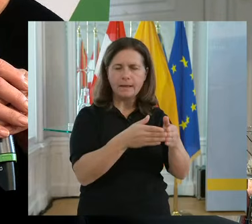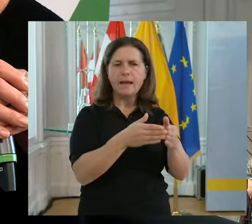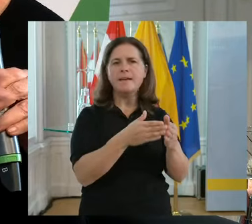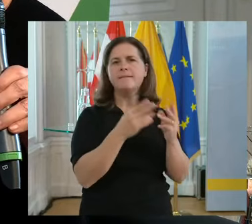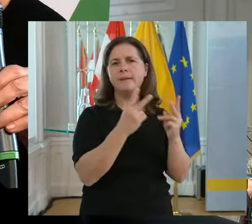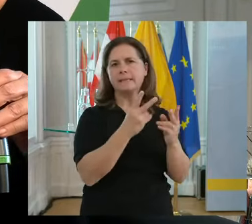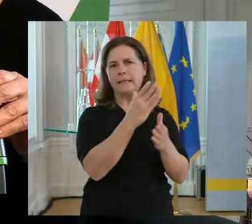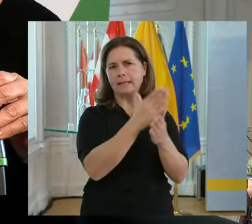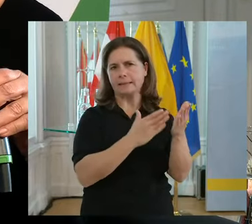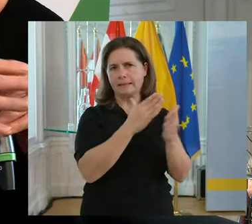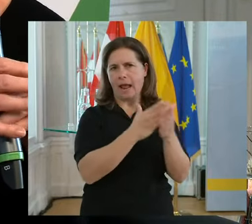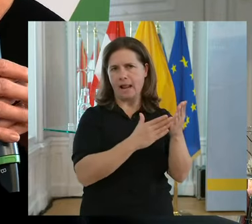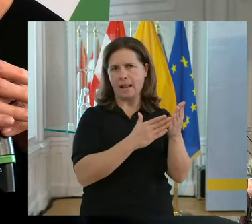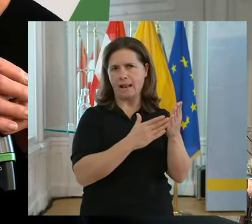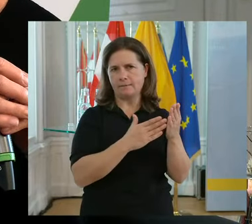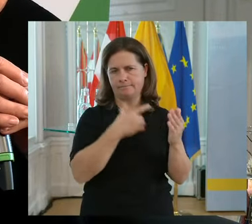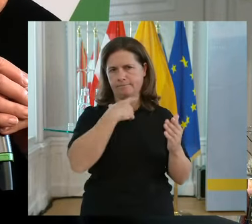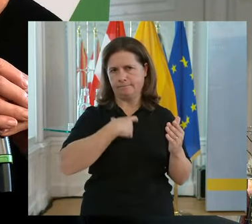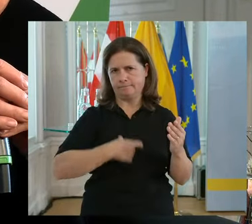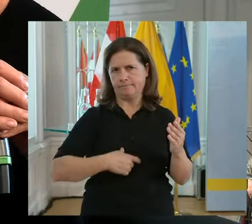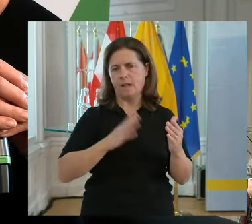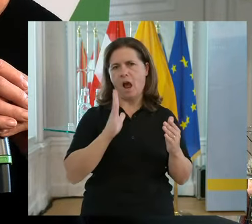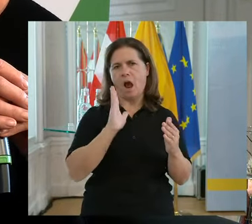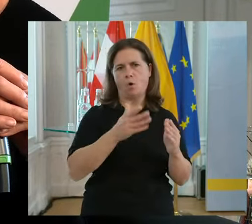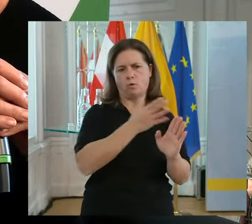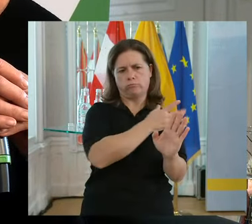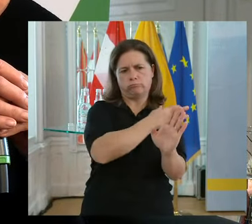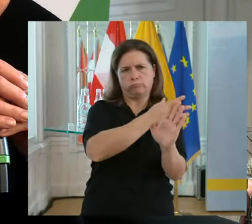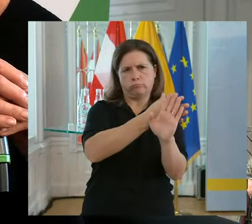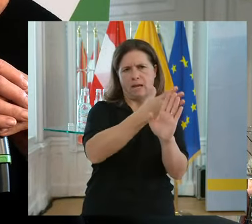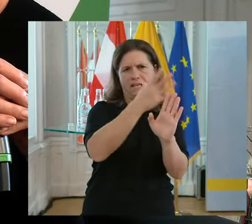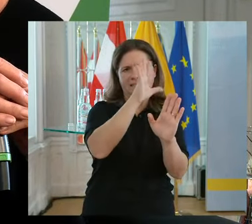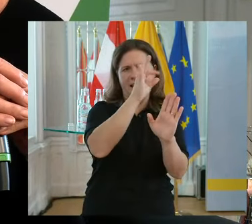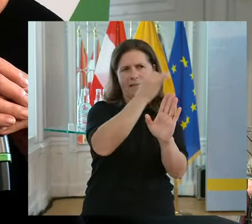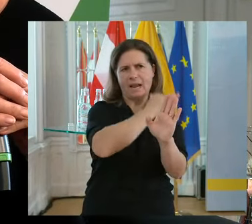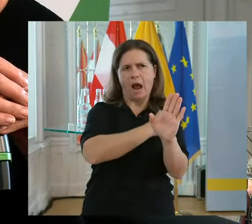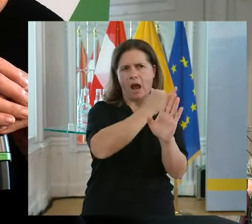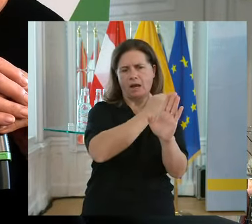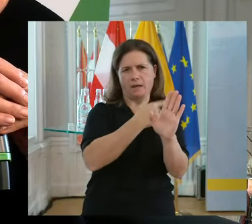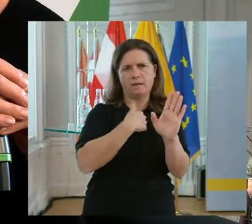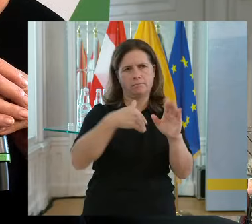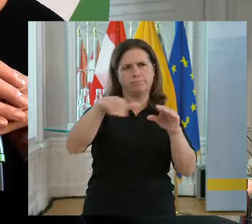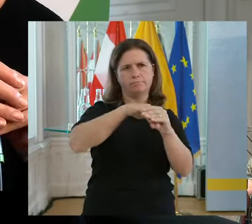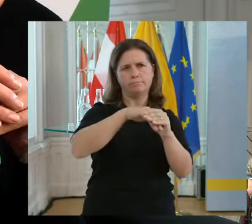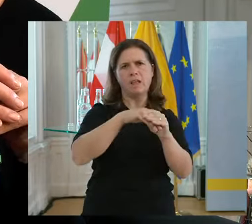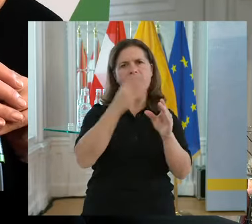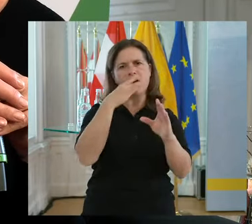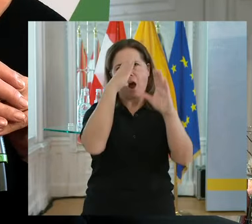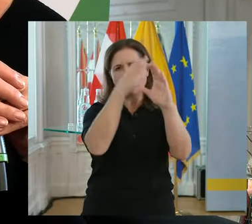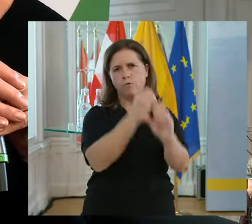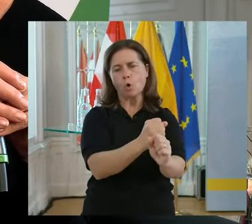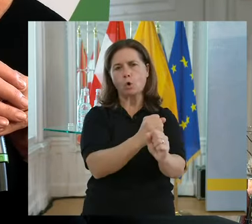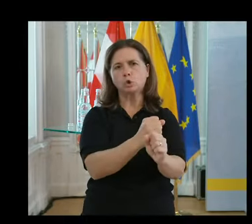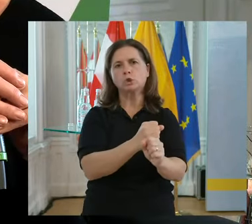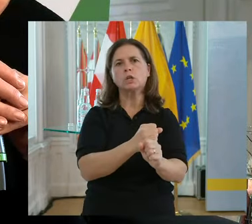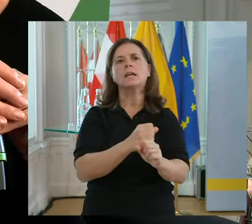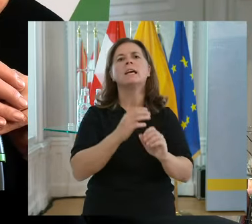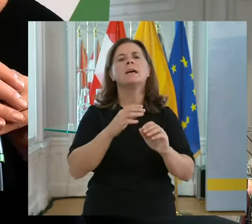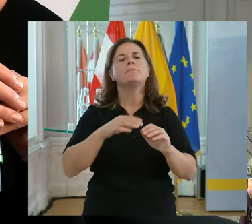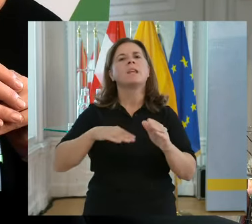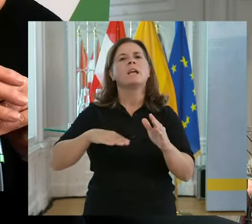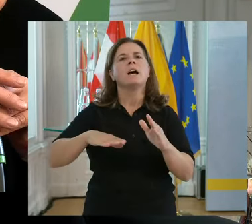und dafür bin ich eigentlich auch vor 10 Jahren ins Unternehmen gekommen, war der Fokus auf Gender